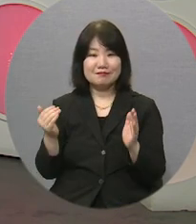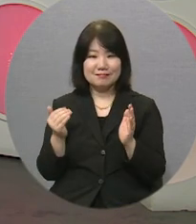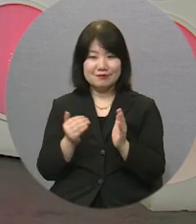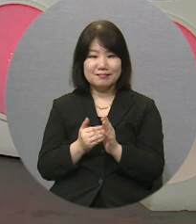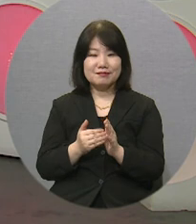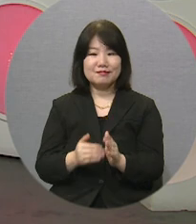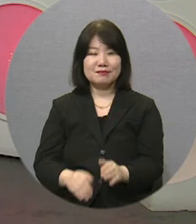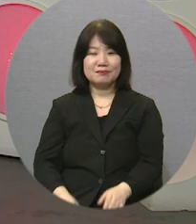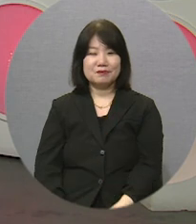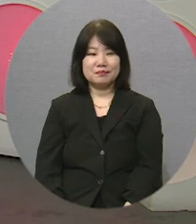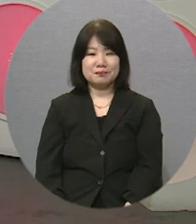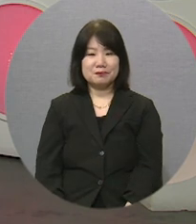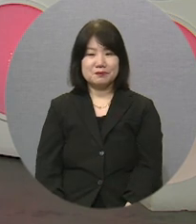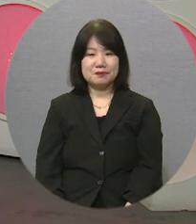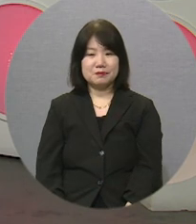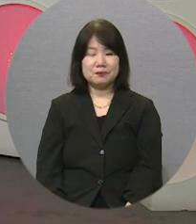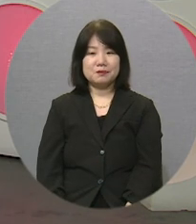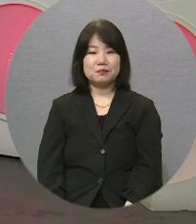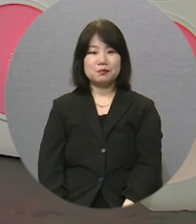끝.